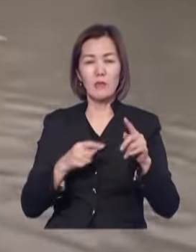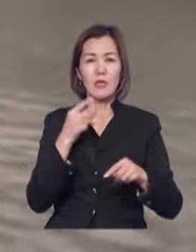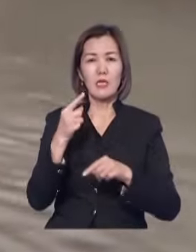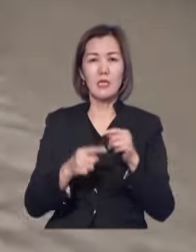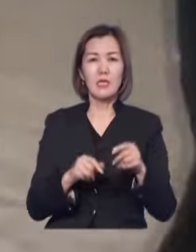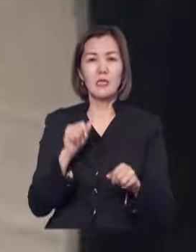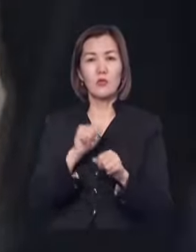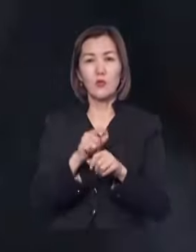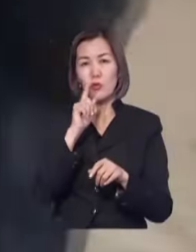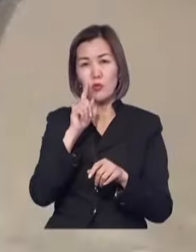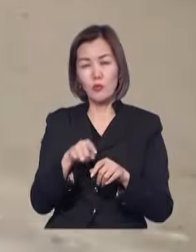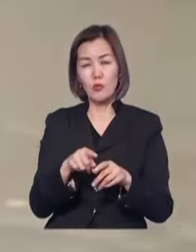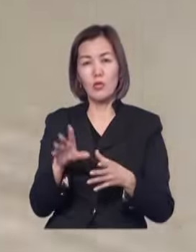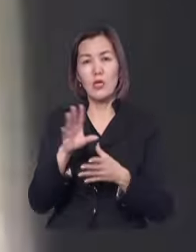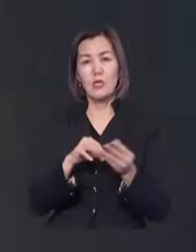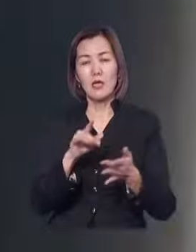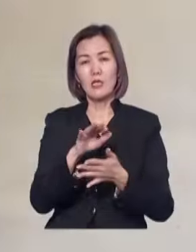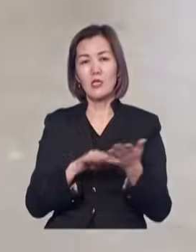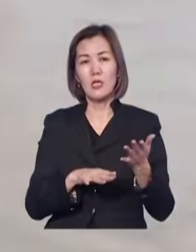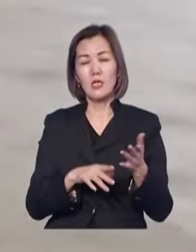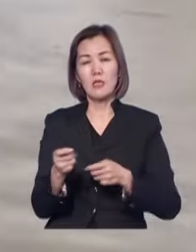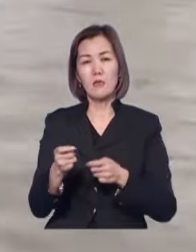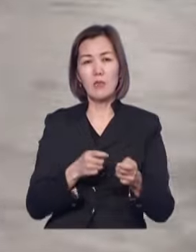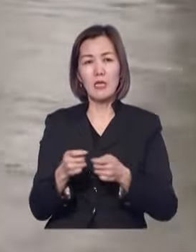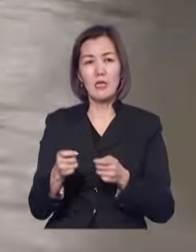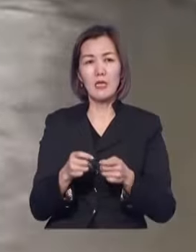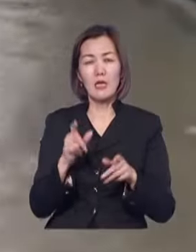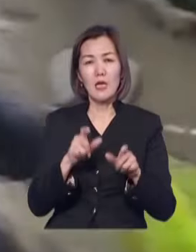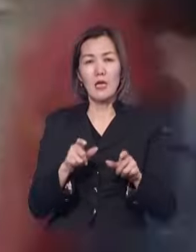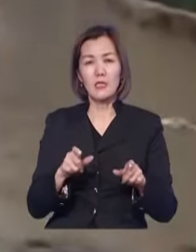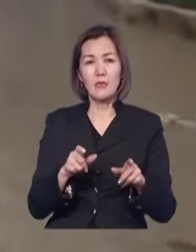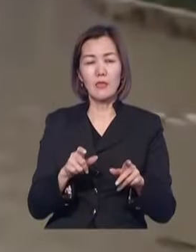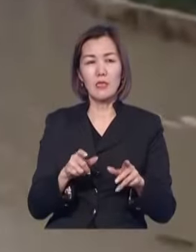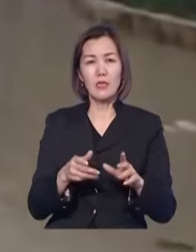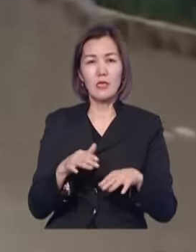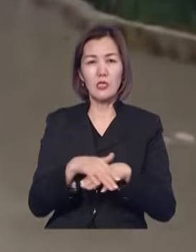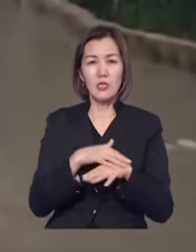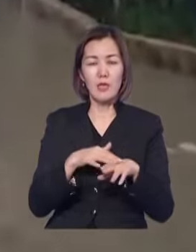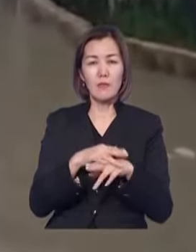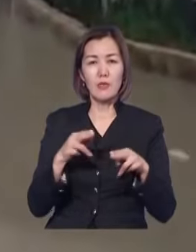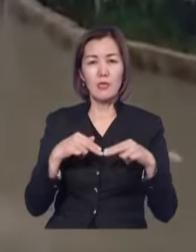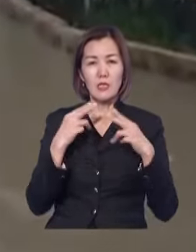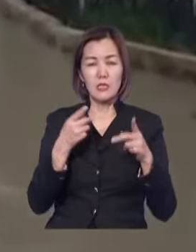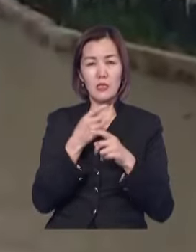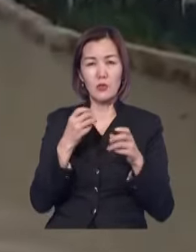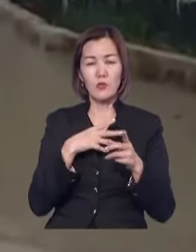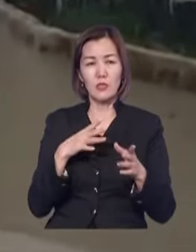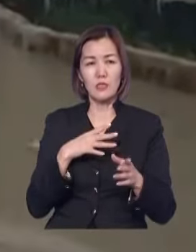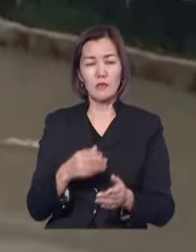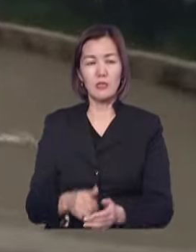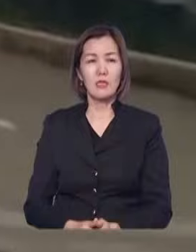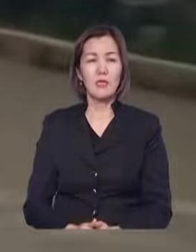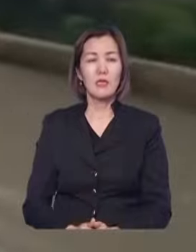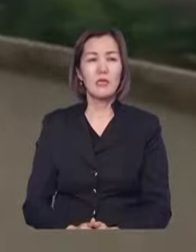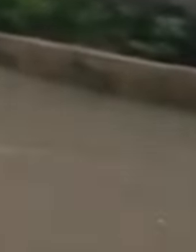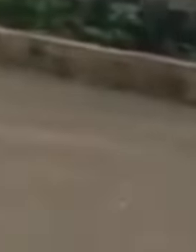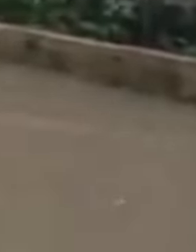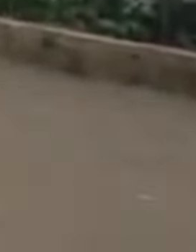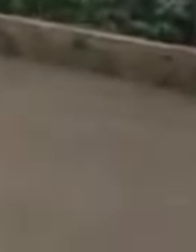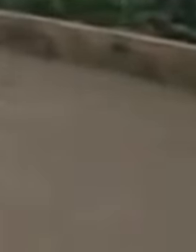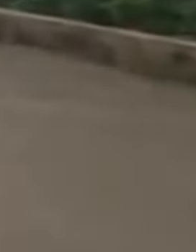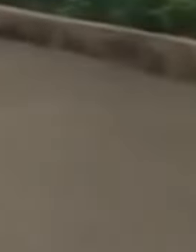аптада тоқтамайды. Осыған байланысты билік өкілдері азаматтарға жаппай ескерту жасап жатыр. Жаһан